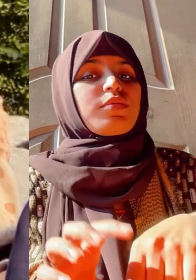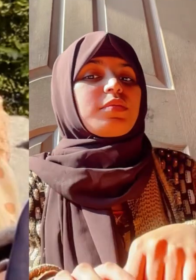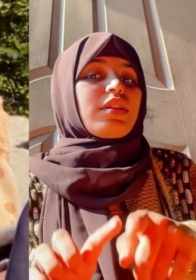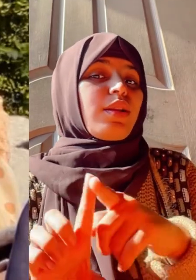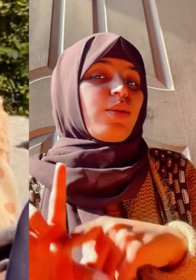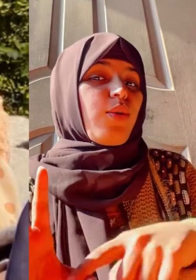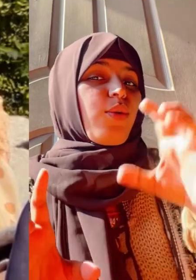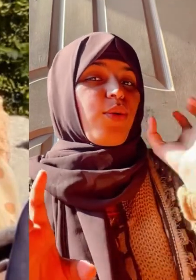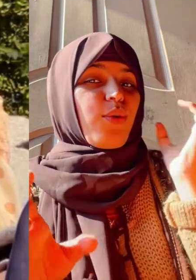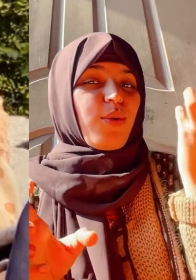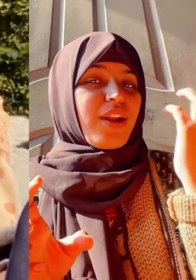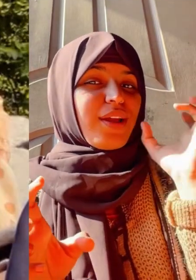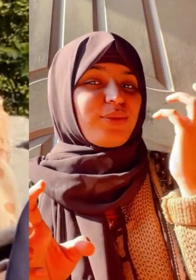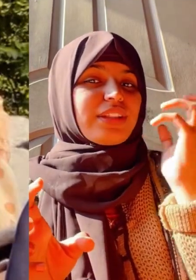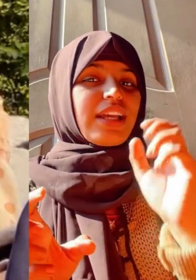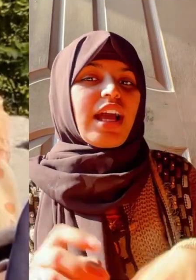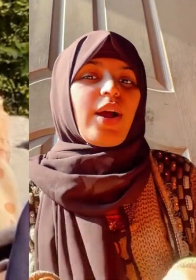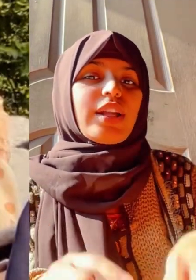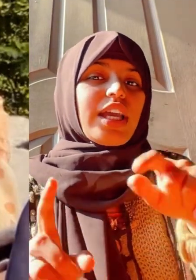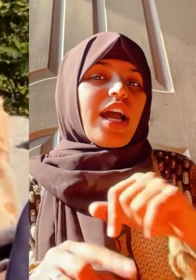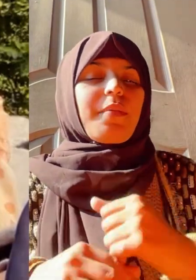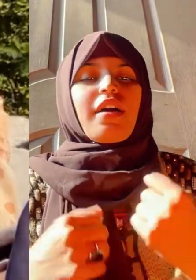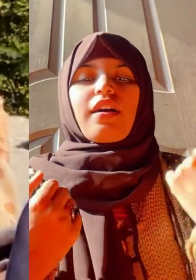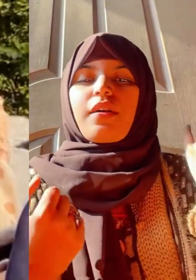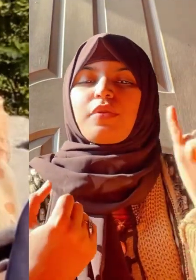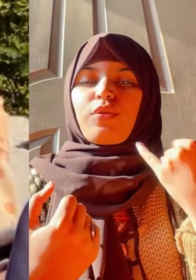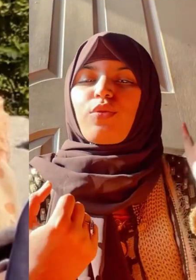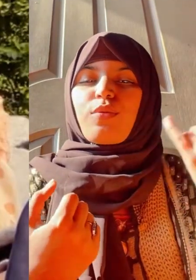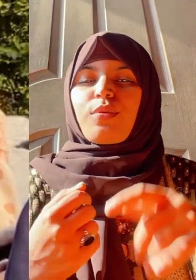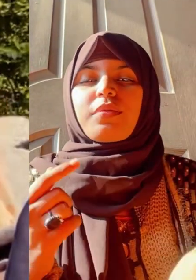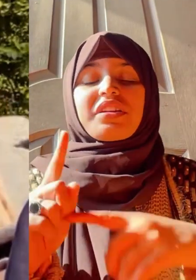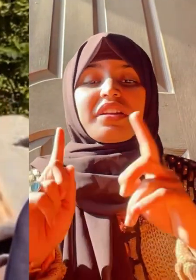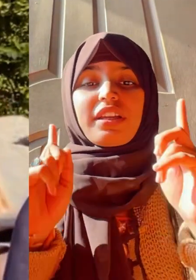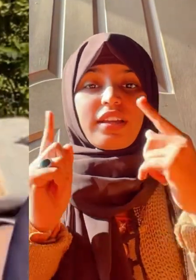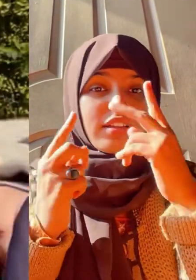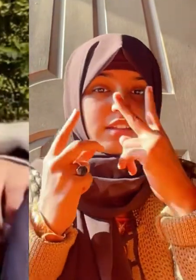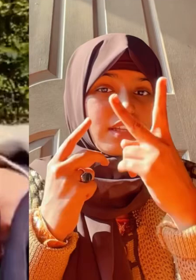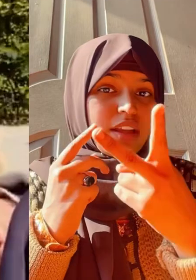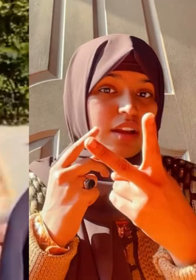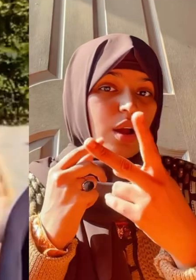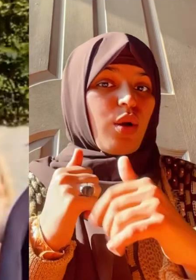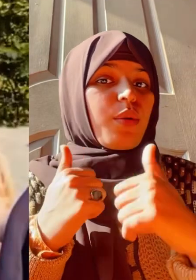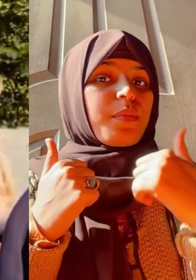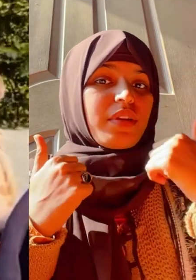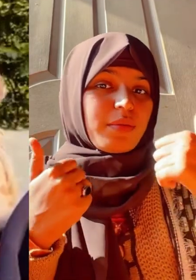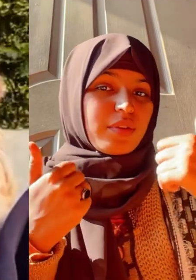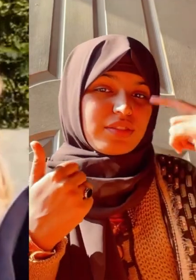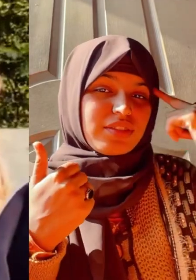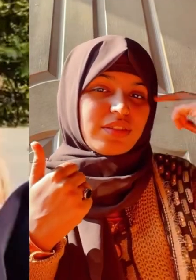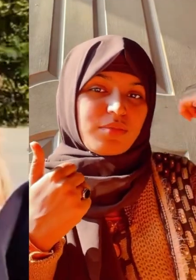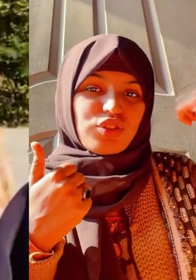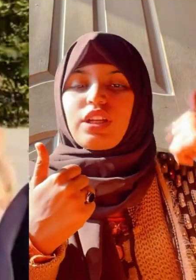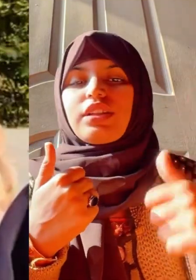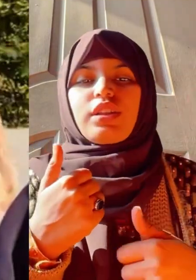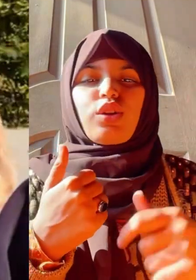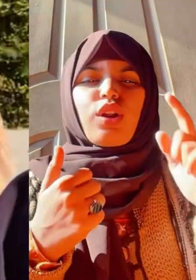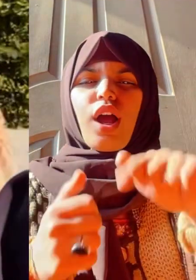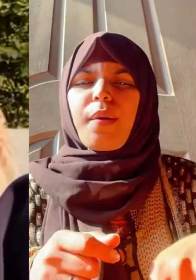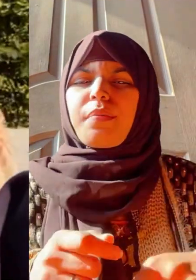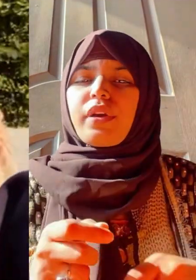मुहावरा पंजाबी को कि दुनिया कितने वसदी है, मैनू वो पता लगे कि कितने वसदी, एक्चुअली लोर वसदी है दुनिया लोर